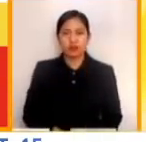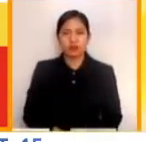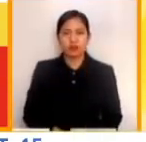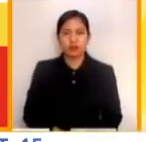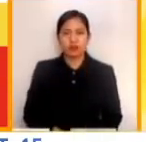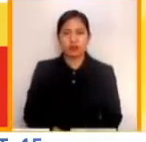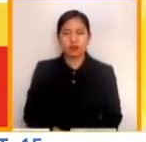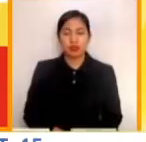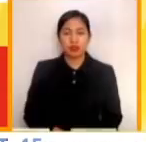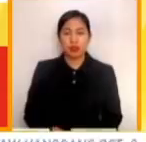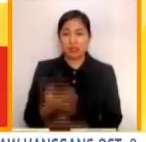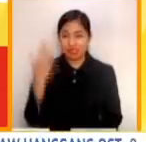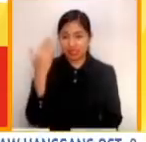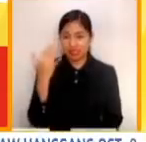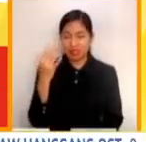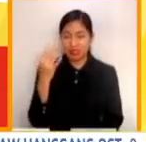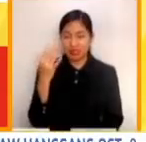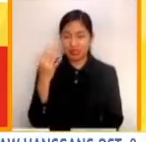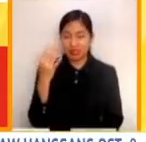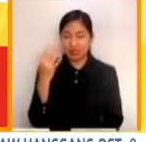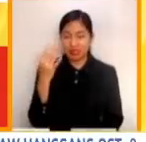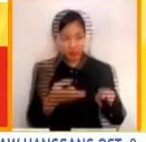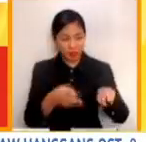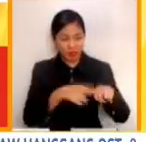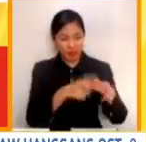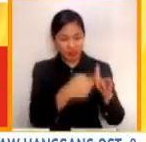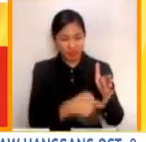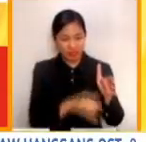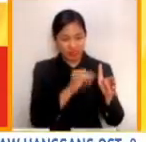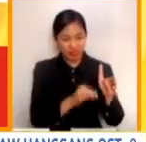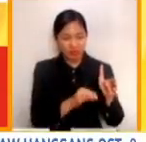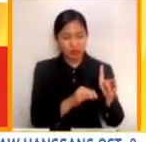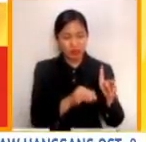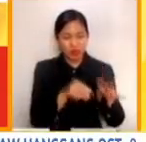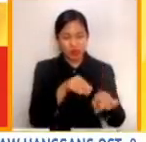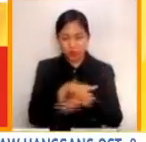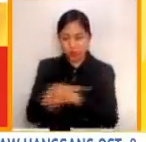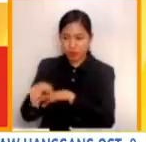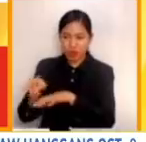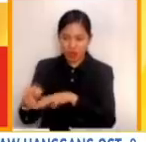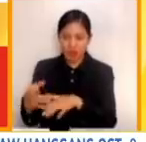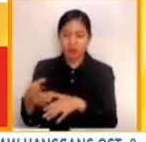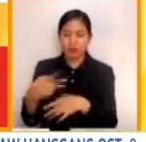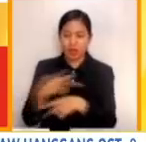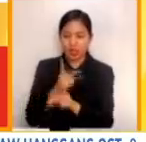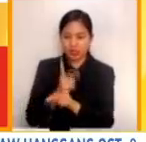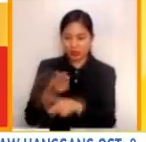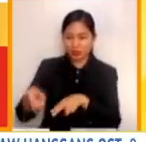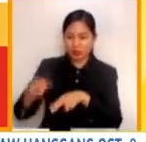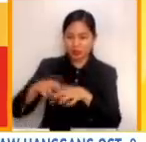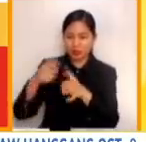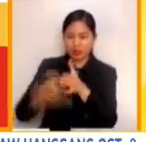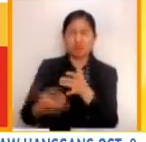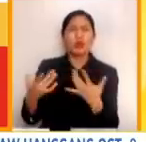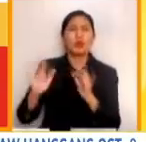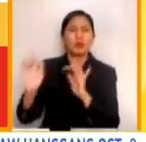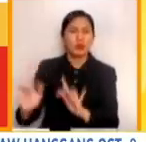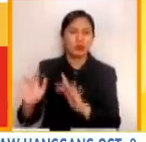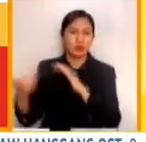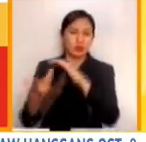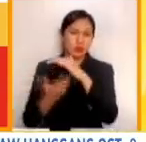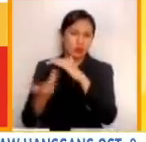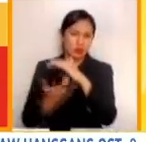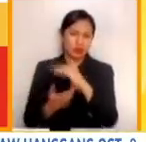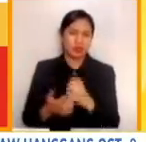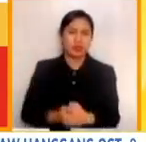sa ganyan na yung presyo, tapos magtataas pa po kami ng presyo, kawawa naman po yung mga customer po namin. Totodo kayod naman si